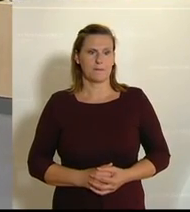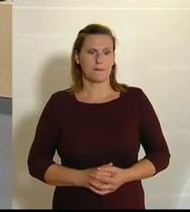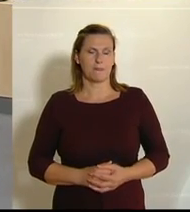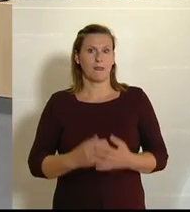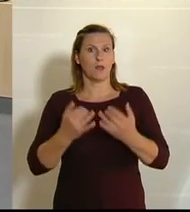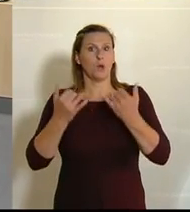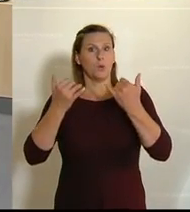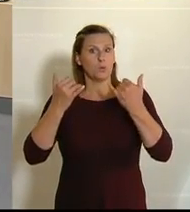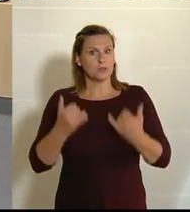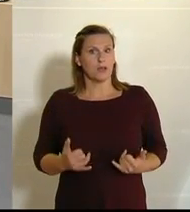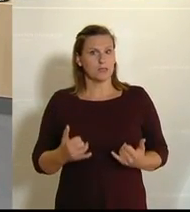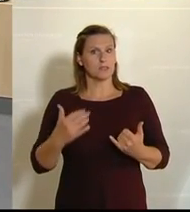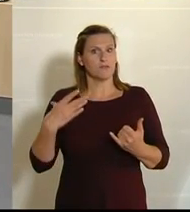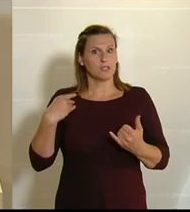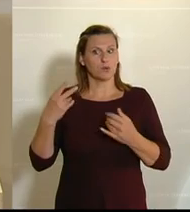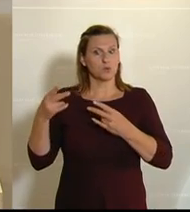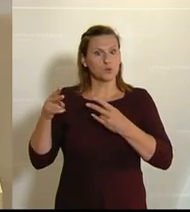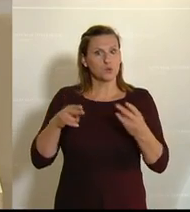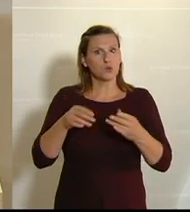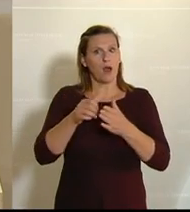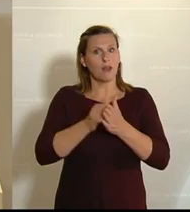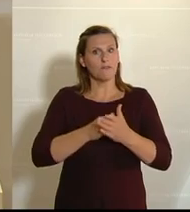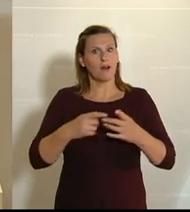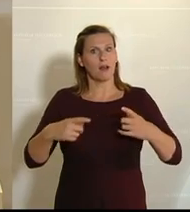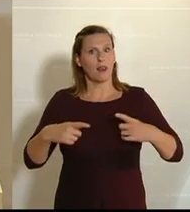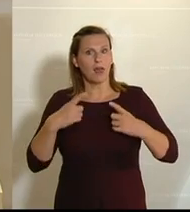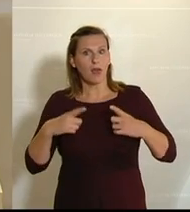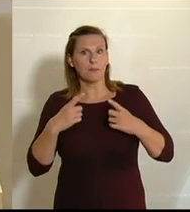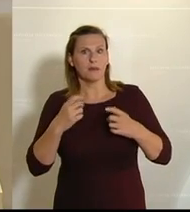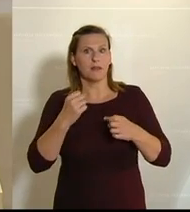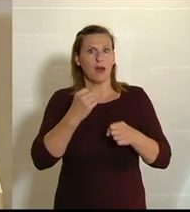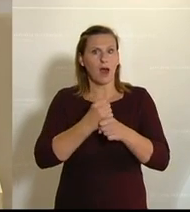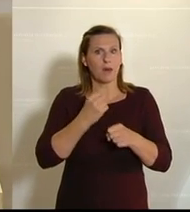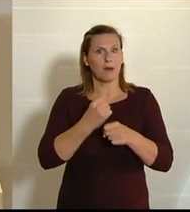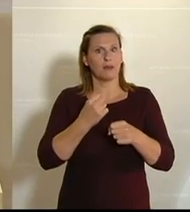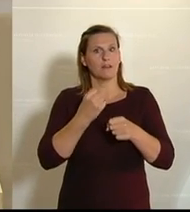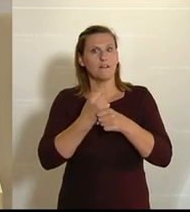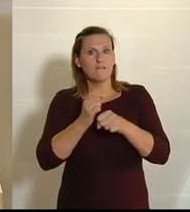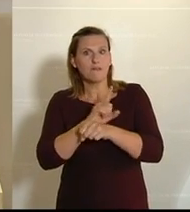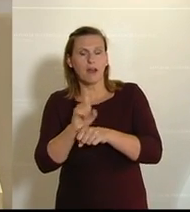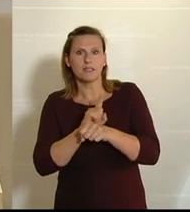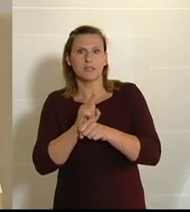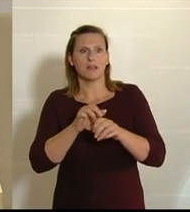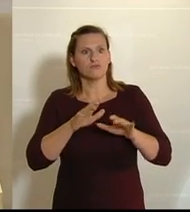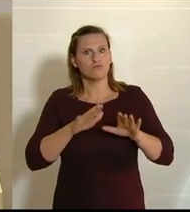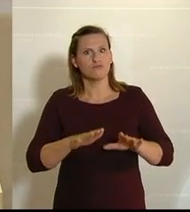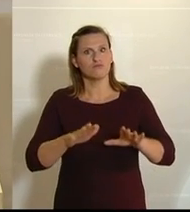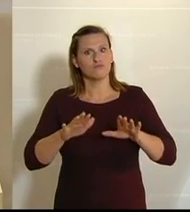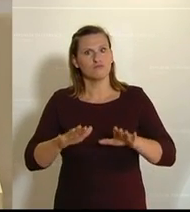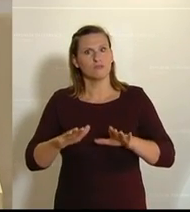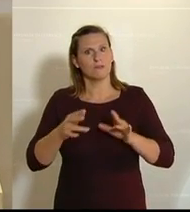Und jetzt, wo wir langsam wieder beginnen können, unser Leben und unsere Arbeit, unsere Freizeit langsam, aber doch